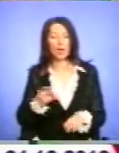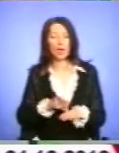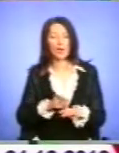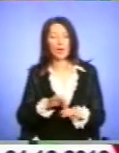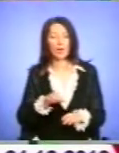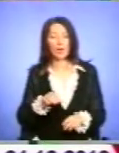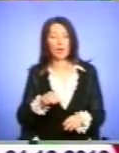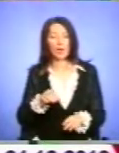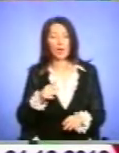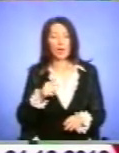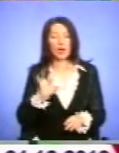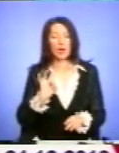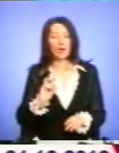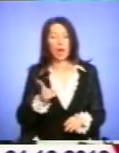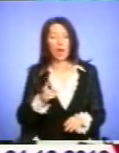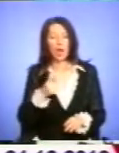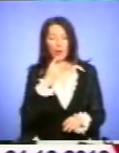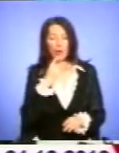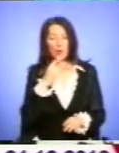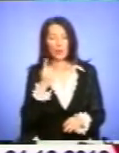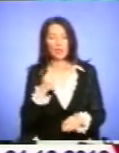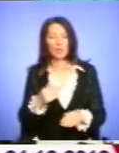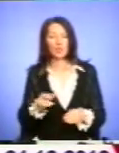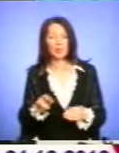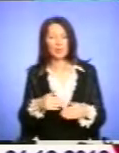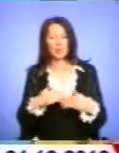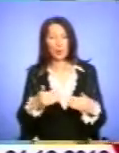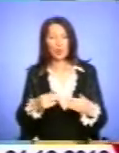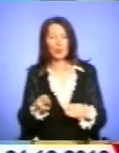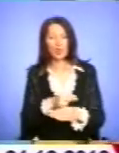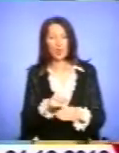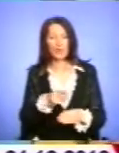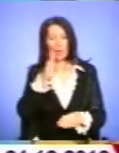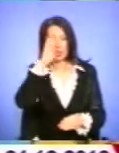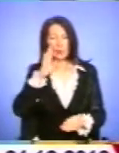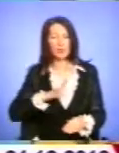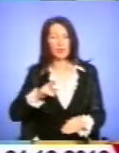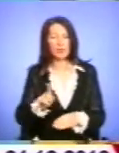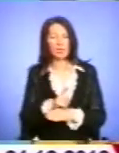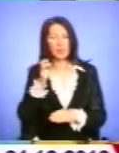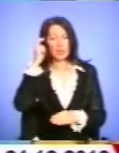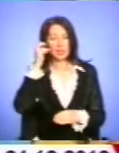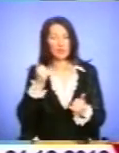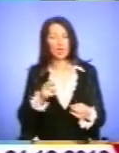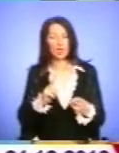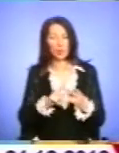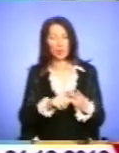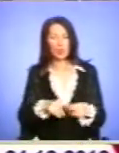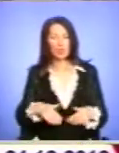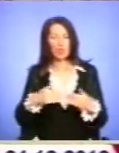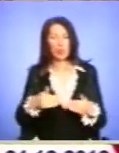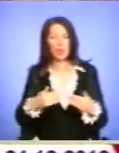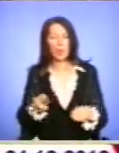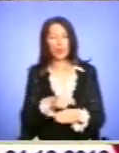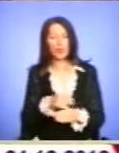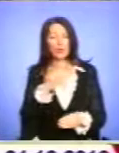лімфобластний лейкоз, тобто рак крові. Перший курс лікування хлопчик пройшов у Тернополі та Києві. Зараз на другому курсі лікування в Італії.